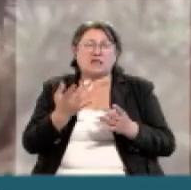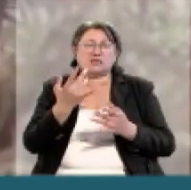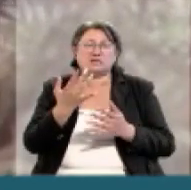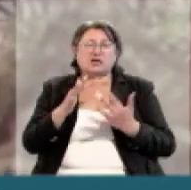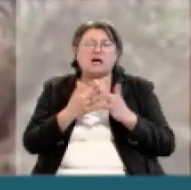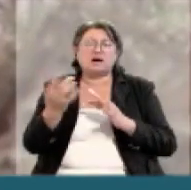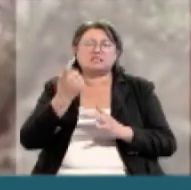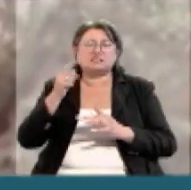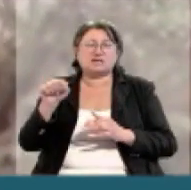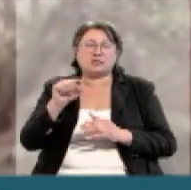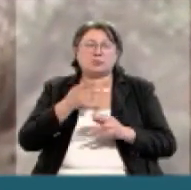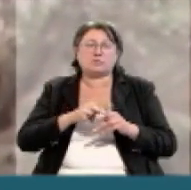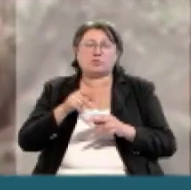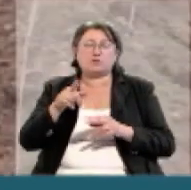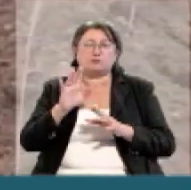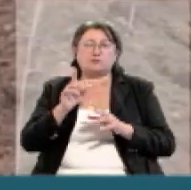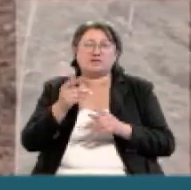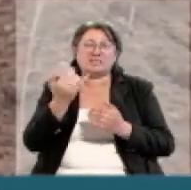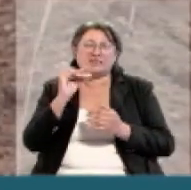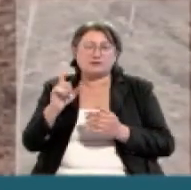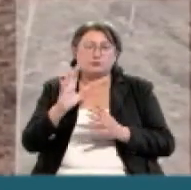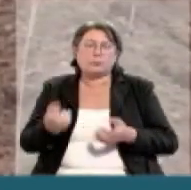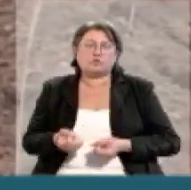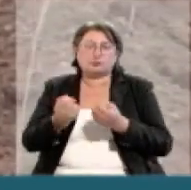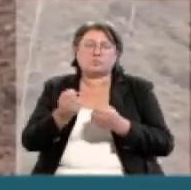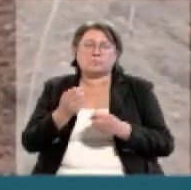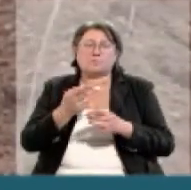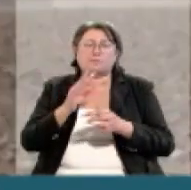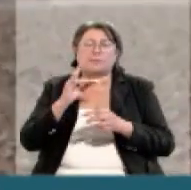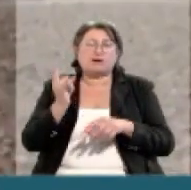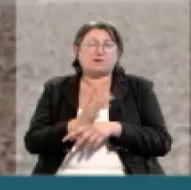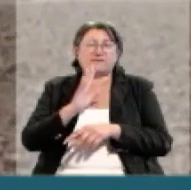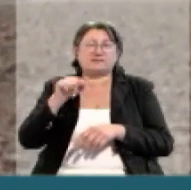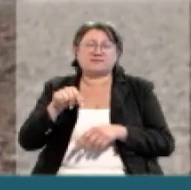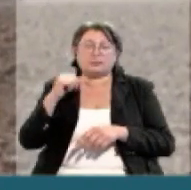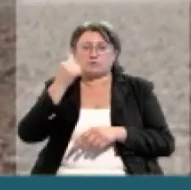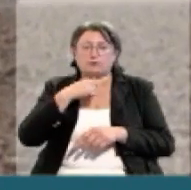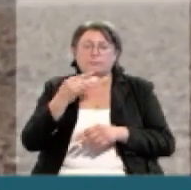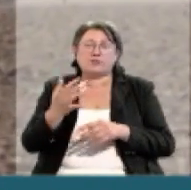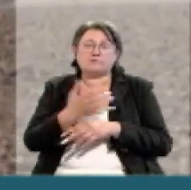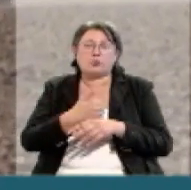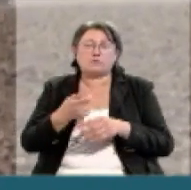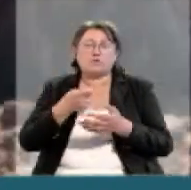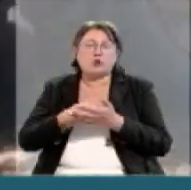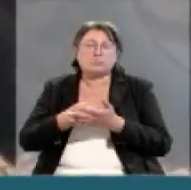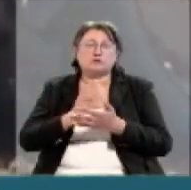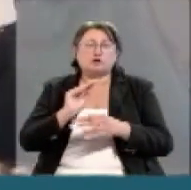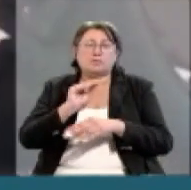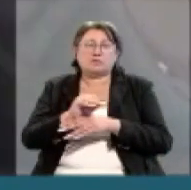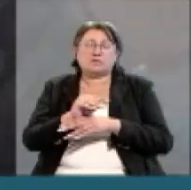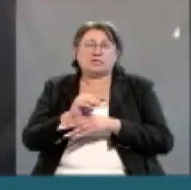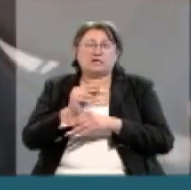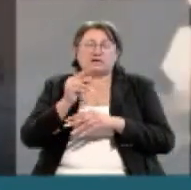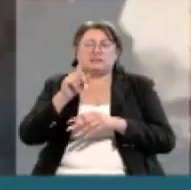зардап шеккен, сондықтан оларға қолдау көрсетілмек. Әрі биылдан бастап алғаш рет мал азығын жинауға жеңілдетілген бағамен дизель